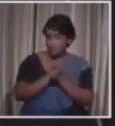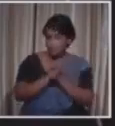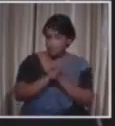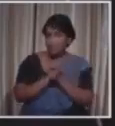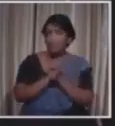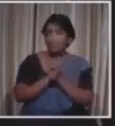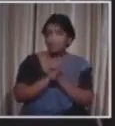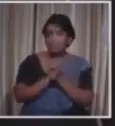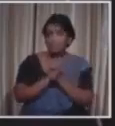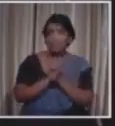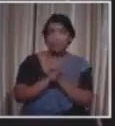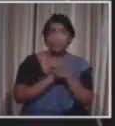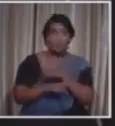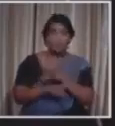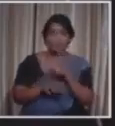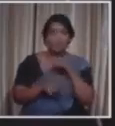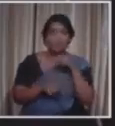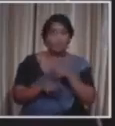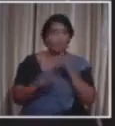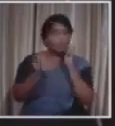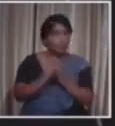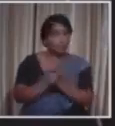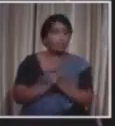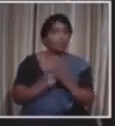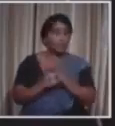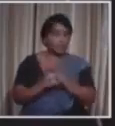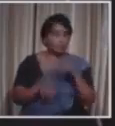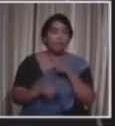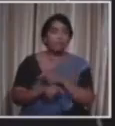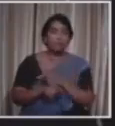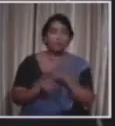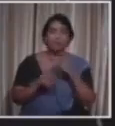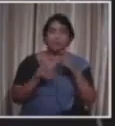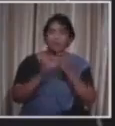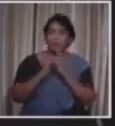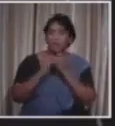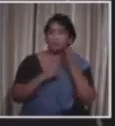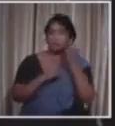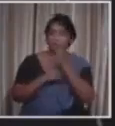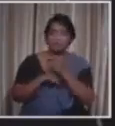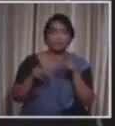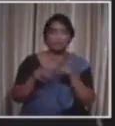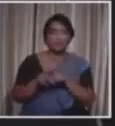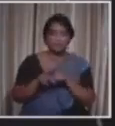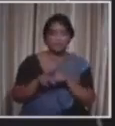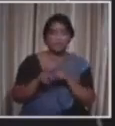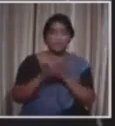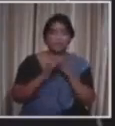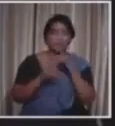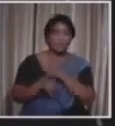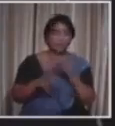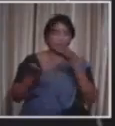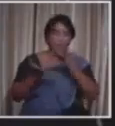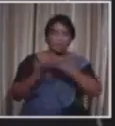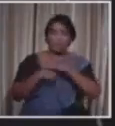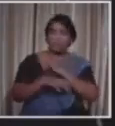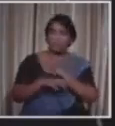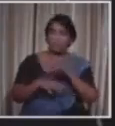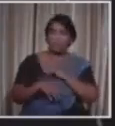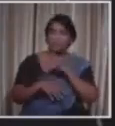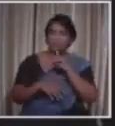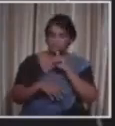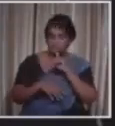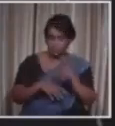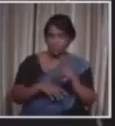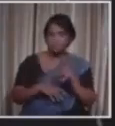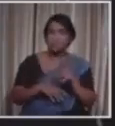मे विनस्कम अतोने मे विनस्कम नतोतमाई अदाणीसा अदानी मेक पटल